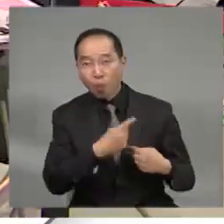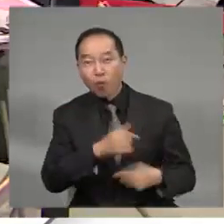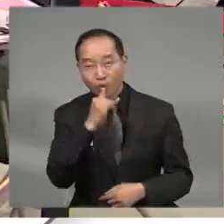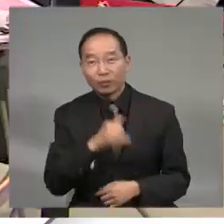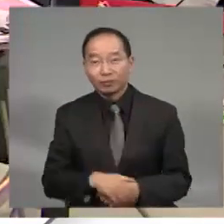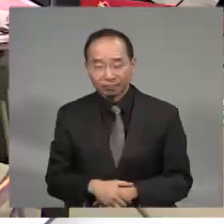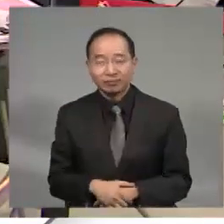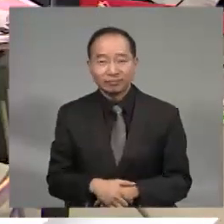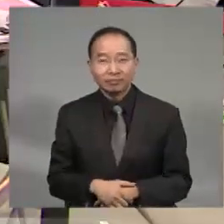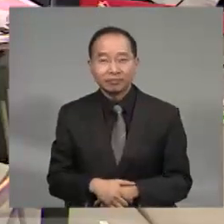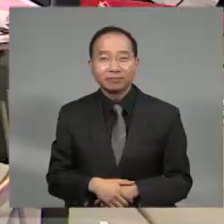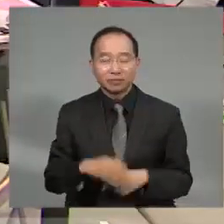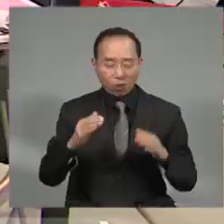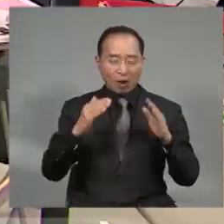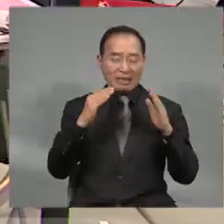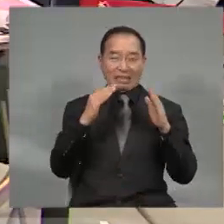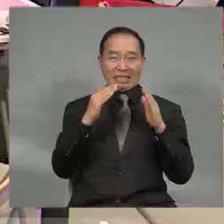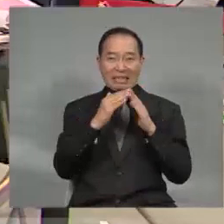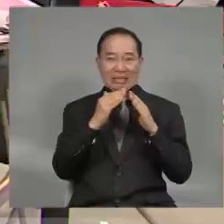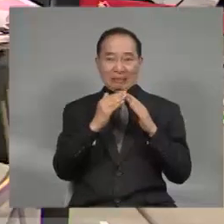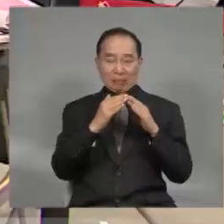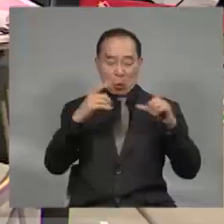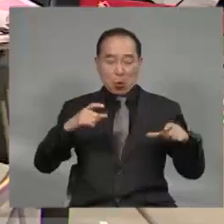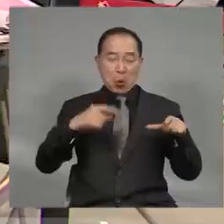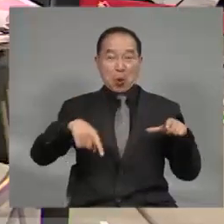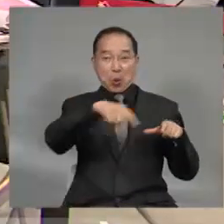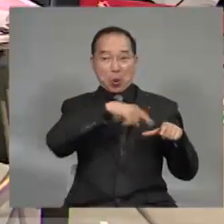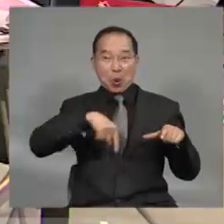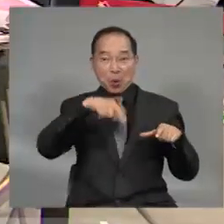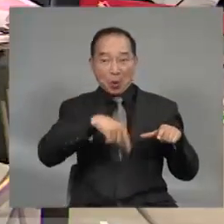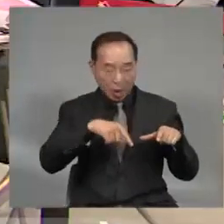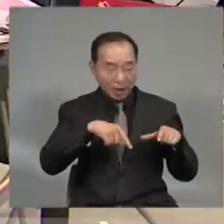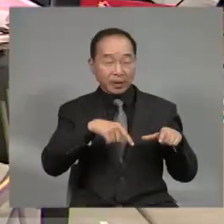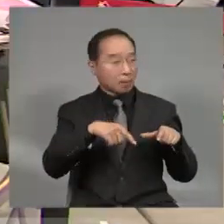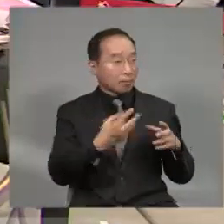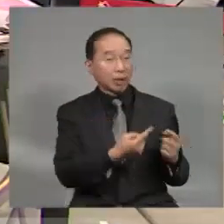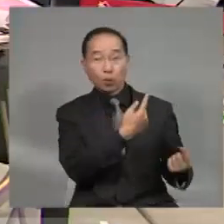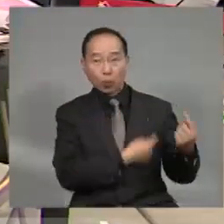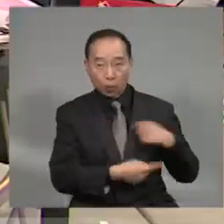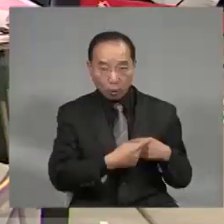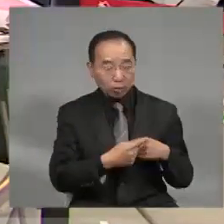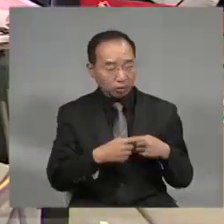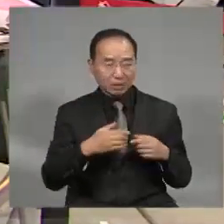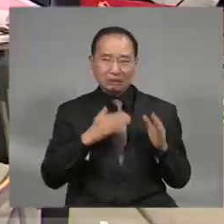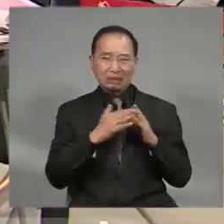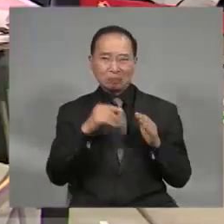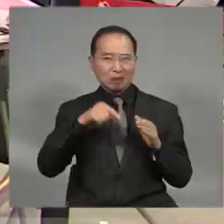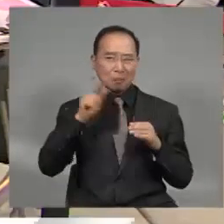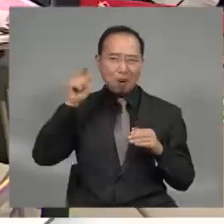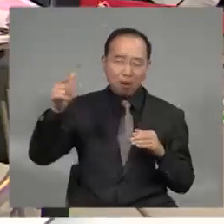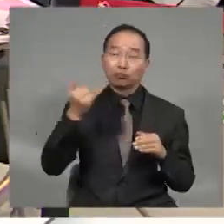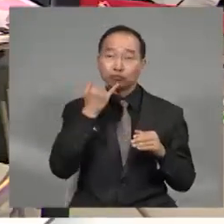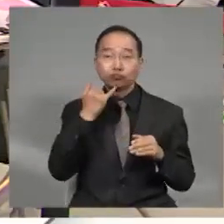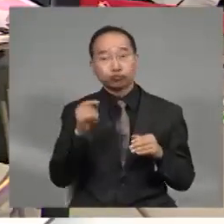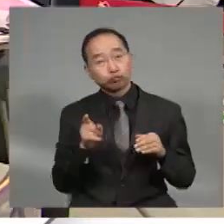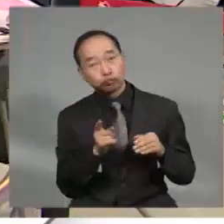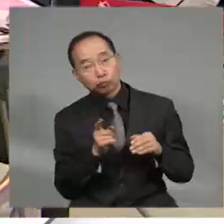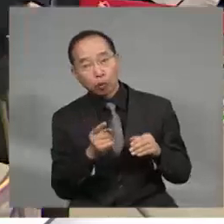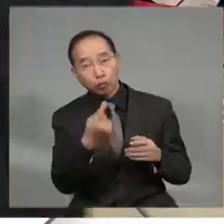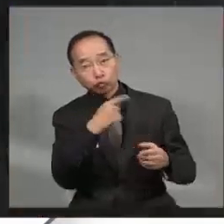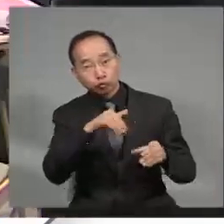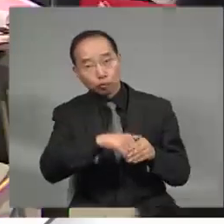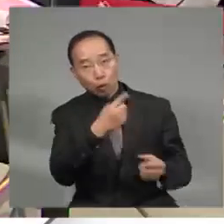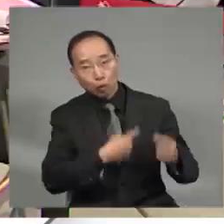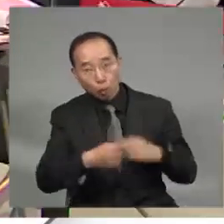또 관내 선거인, 관외 선거인 모두 많은 분들이 참여를 해 주셨는데요. 특히 코로나19 방역에도 힘을 썼습니다. 뭐